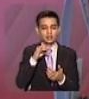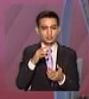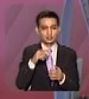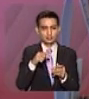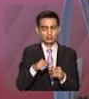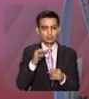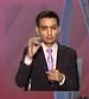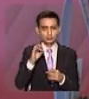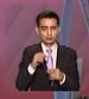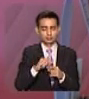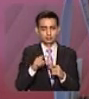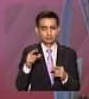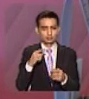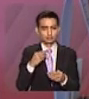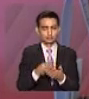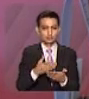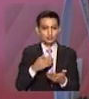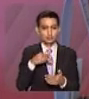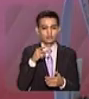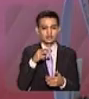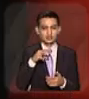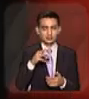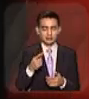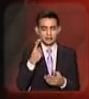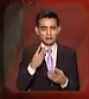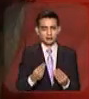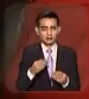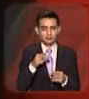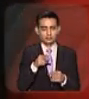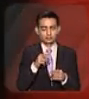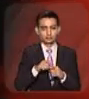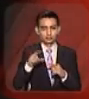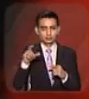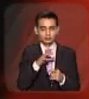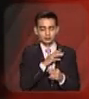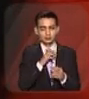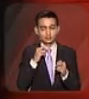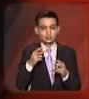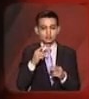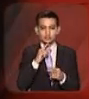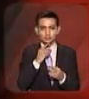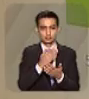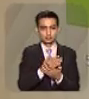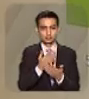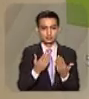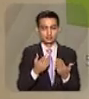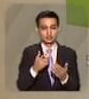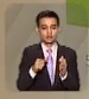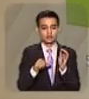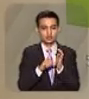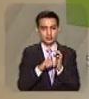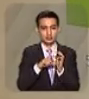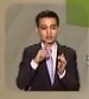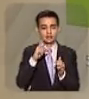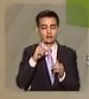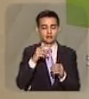проценты, понимаете? То есть это просрочка по 2000 тенге в день идет. По негласной статистике, онлайн-кредитор не несет убытки, если из 6 заемщиков